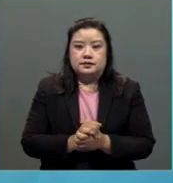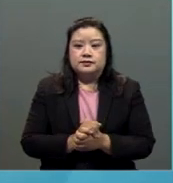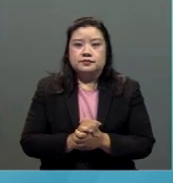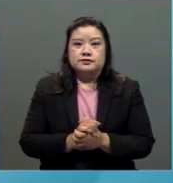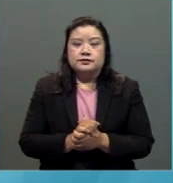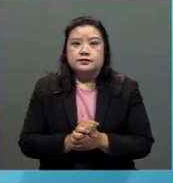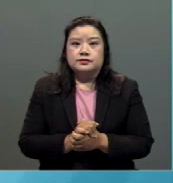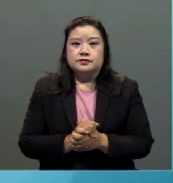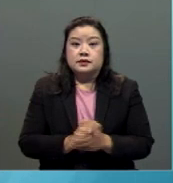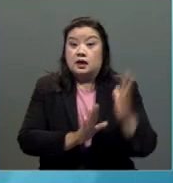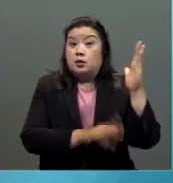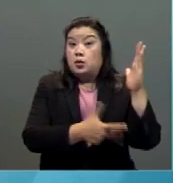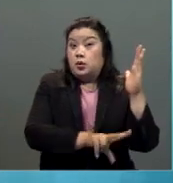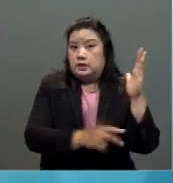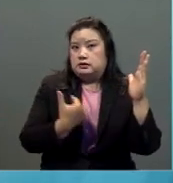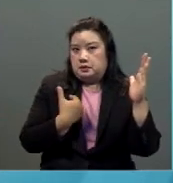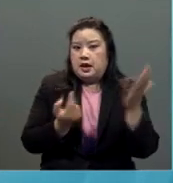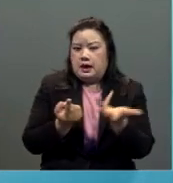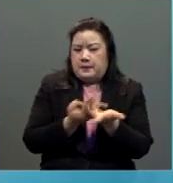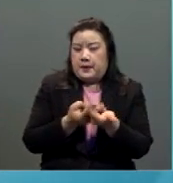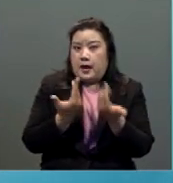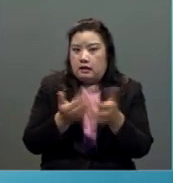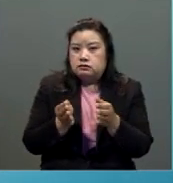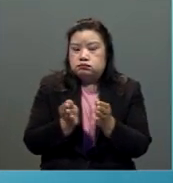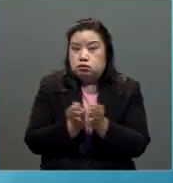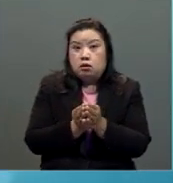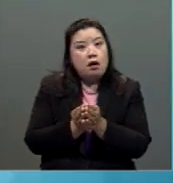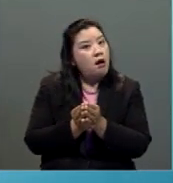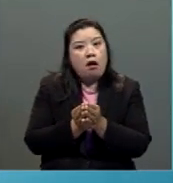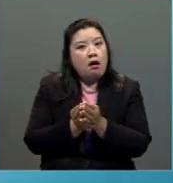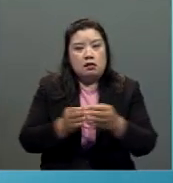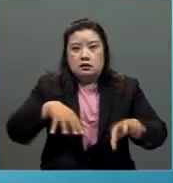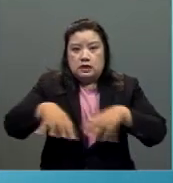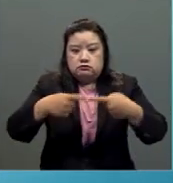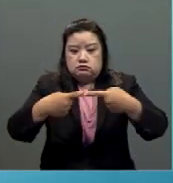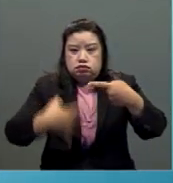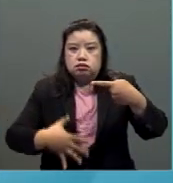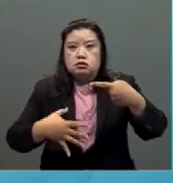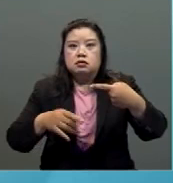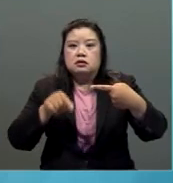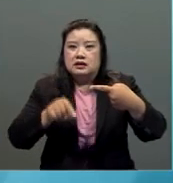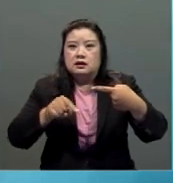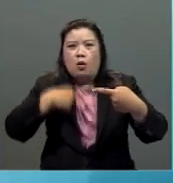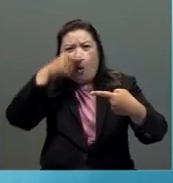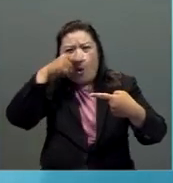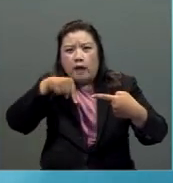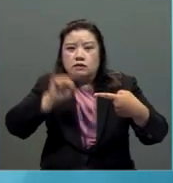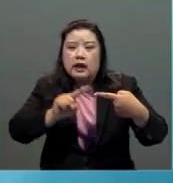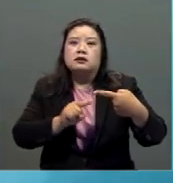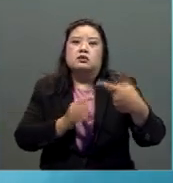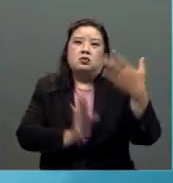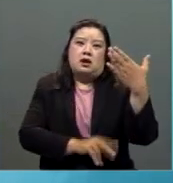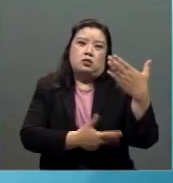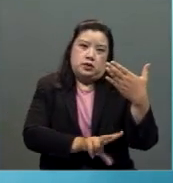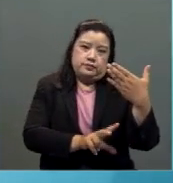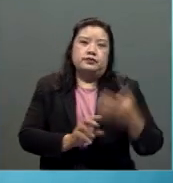มีตัวเลขสะสมนะครับยังเป็นอันดับต้นๆของประเทศอยู่แล้วก็ต้องใช้มาตรการที่เรียกว่าอะไรฮะถ้าเรามาเป